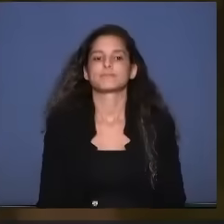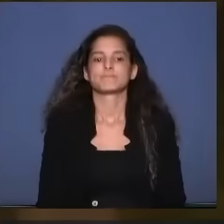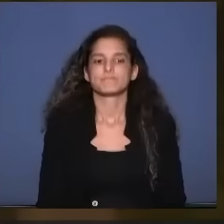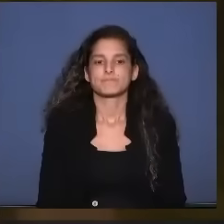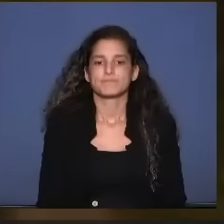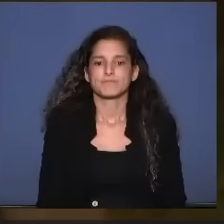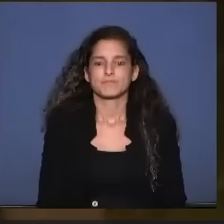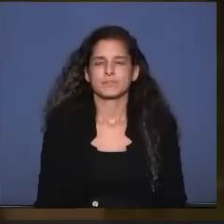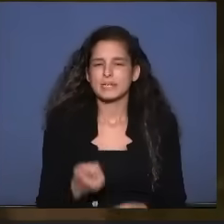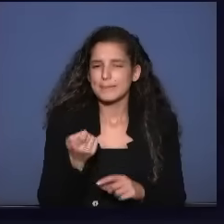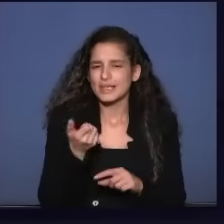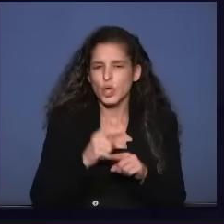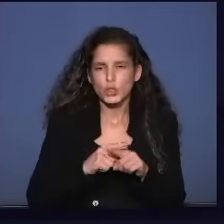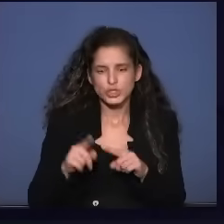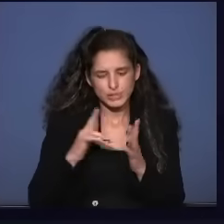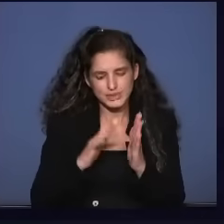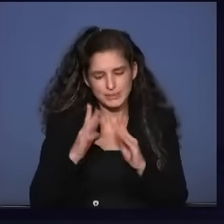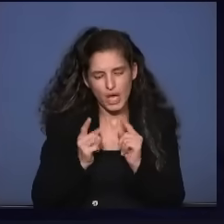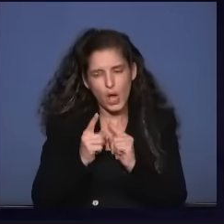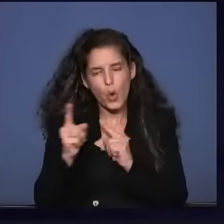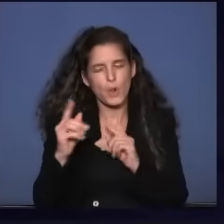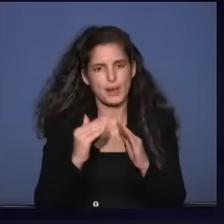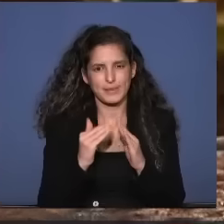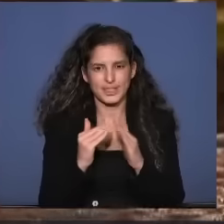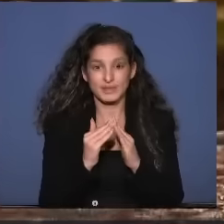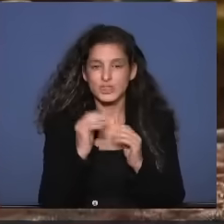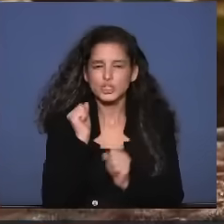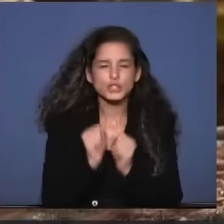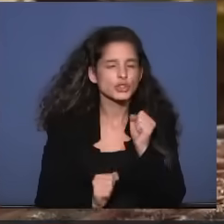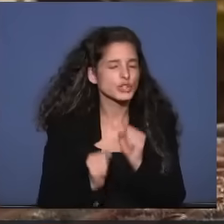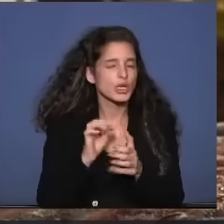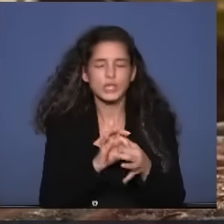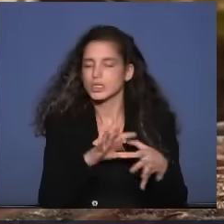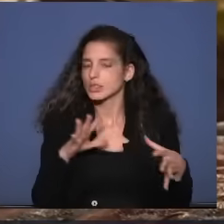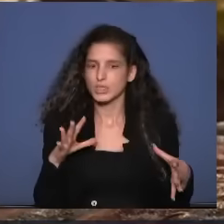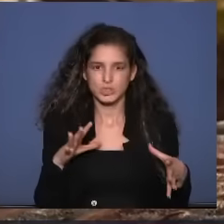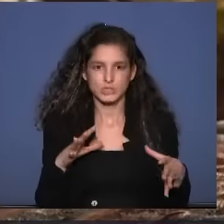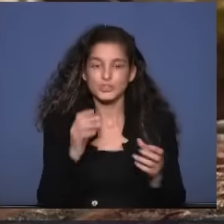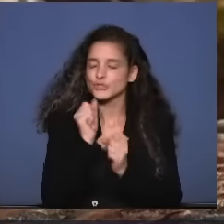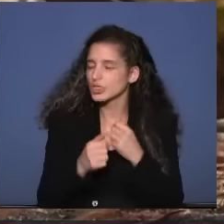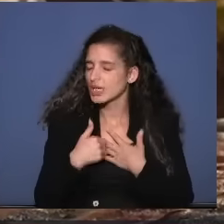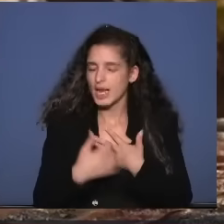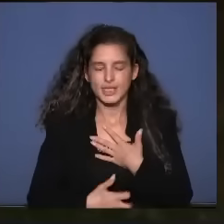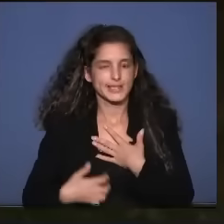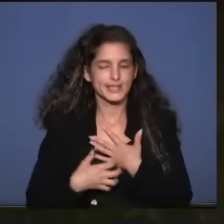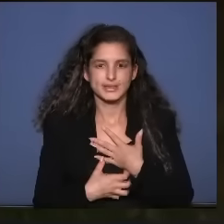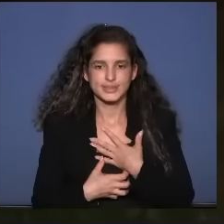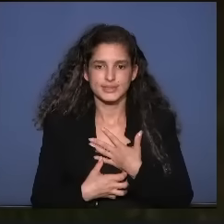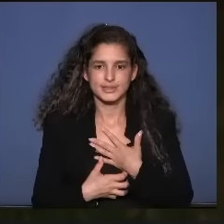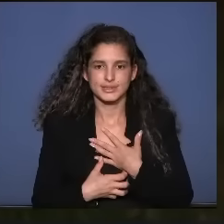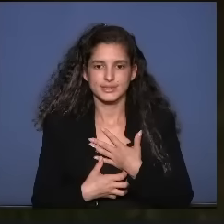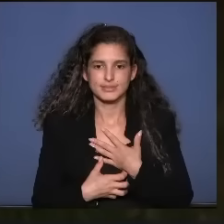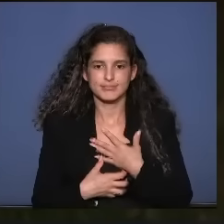הם כבר כמעט חודש נמצאים רחוק מהבית, אבל קשה להם להתנתק. קשה לי להקל.